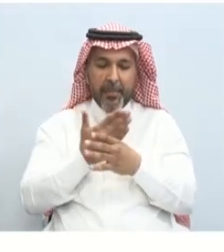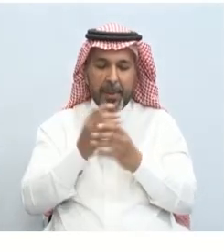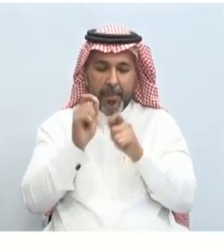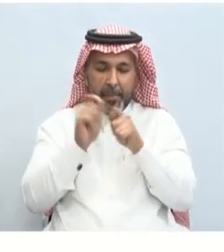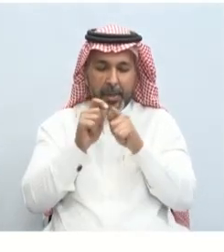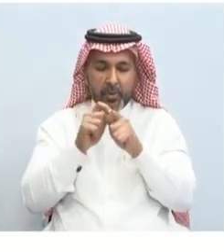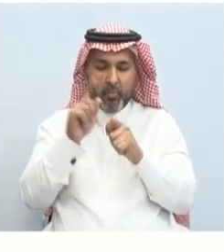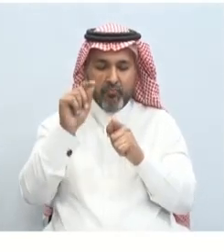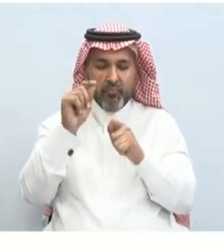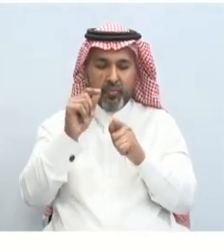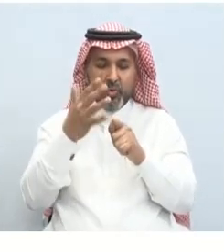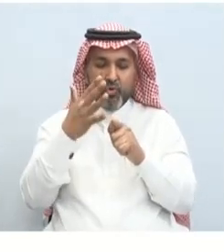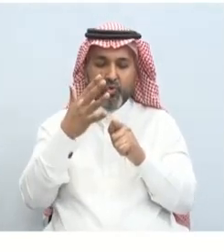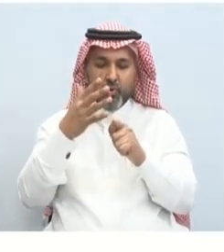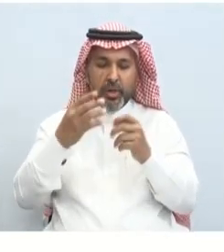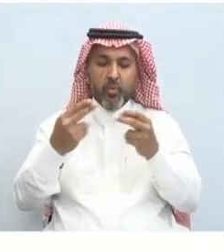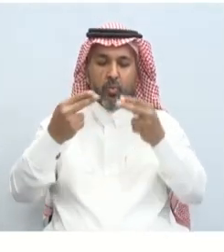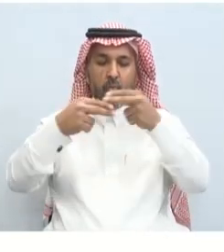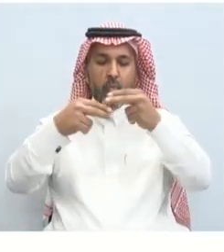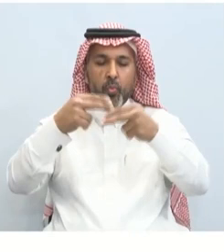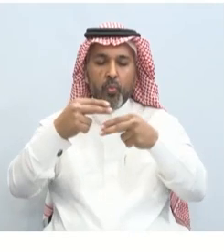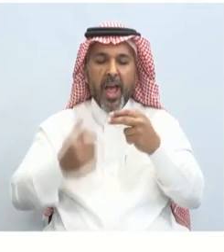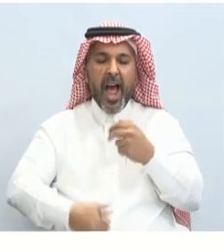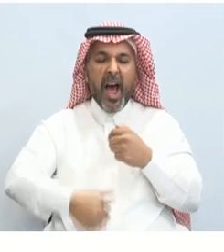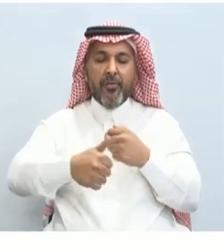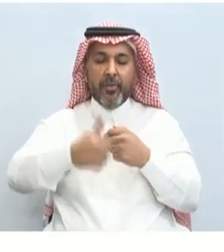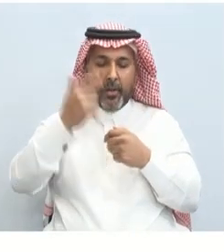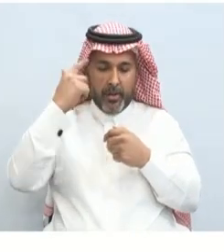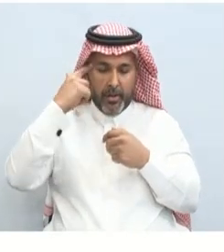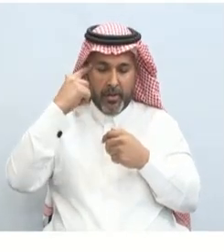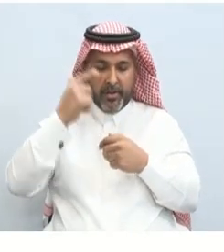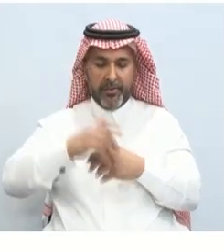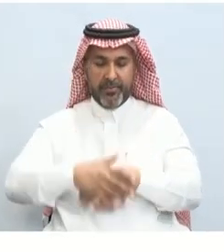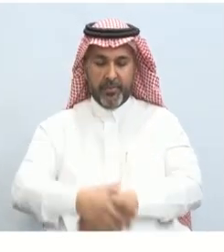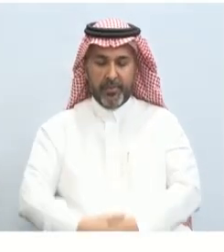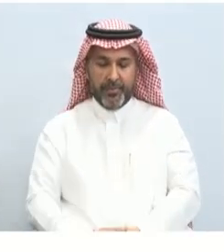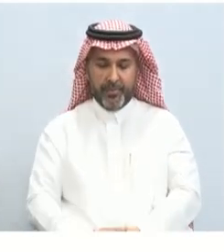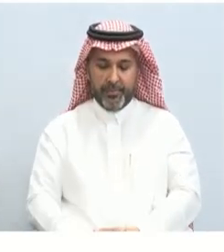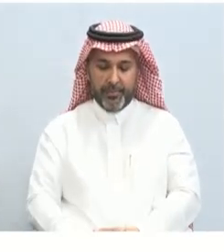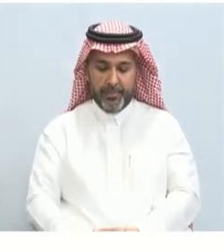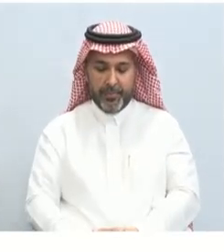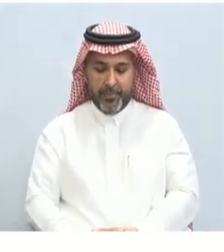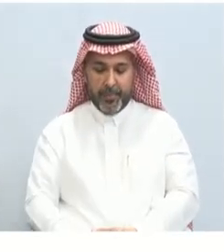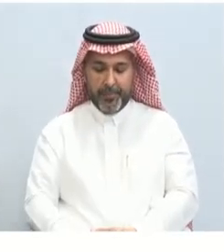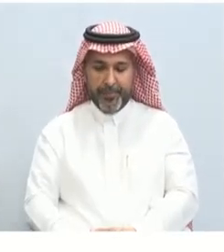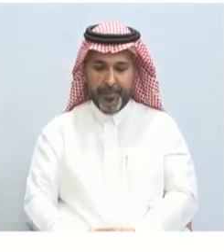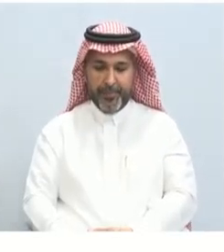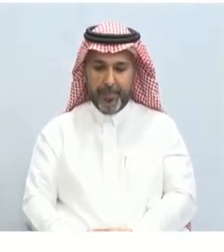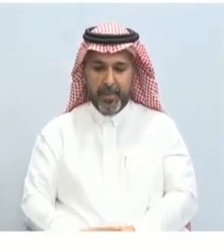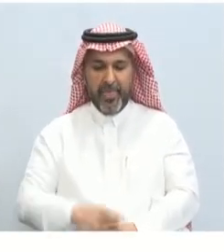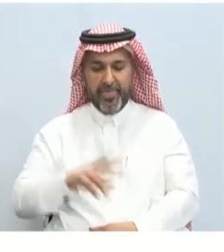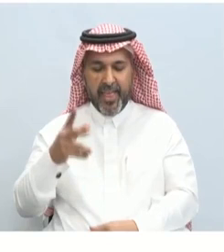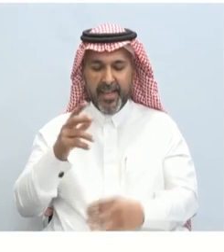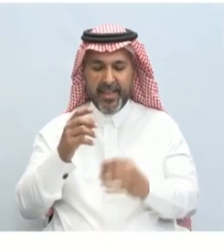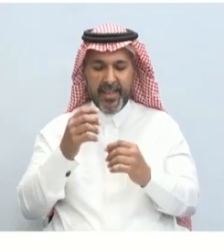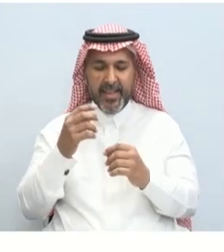العلميه والابتكار في جميع عمليات الانتاج الخاصه بها نستطيع ان ناتي بصيغه